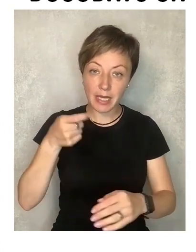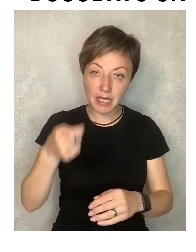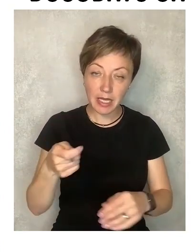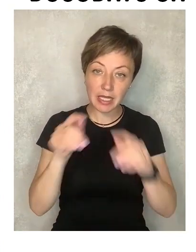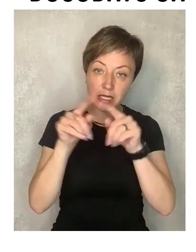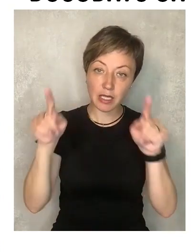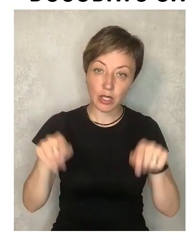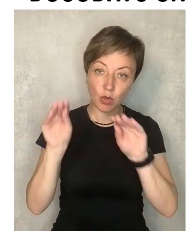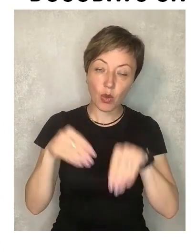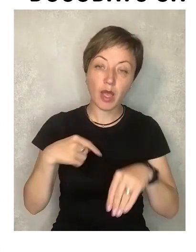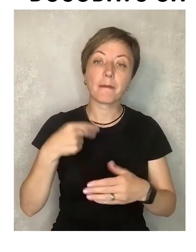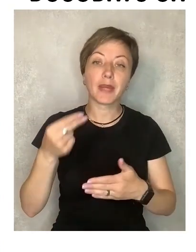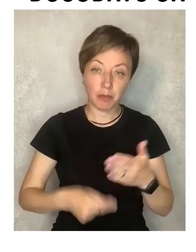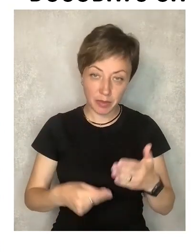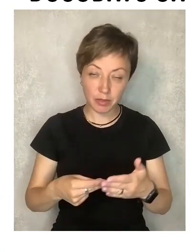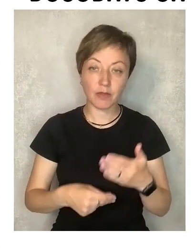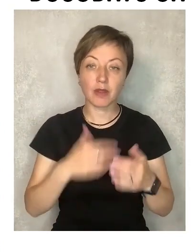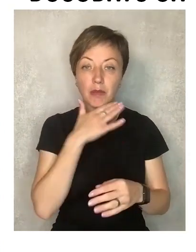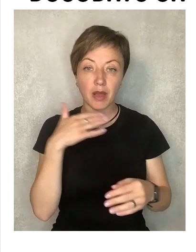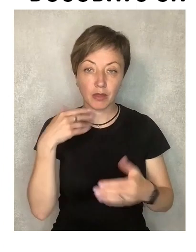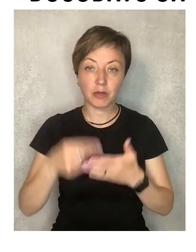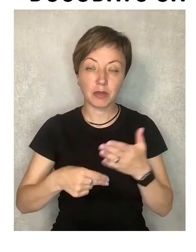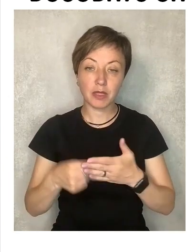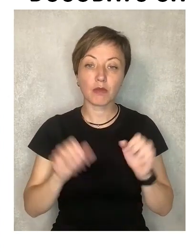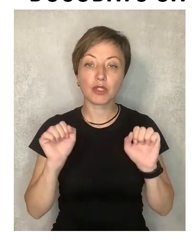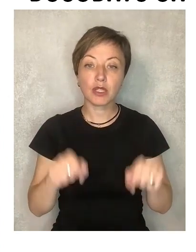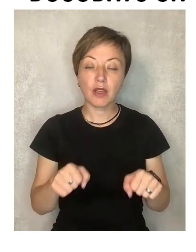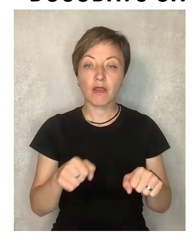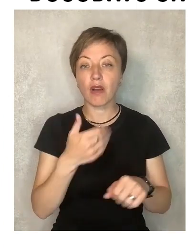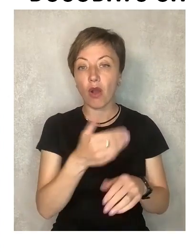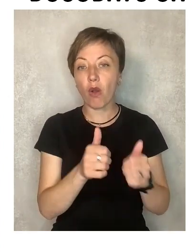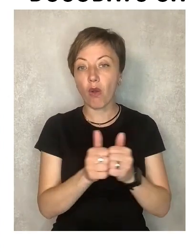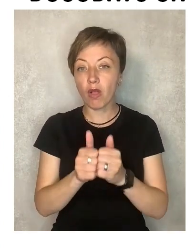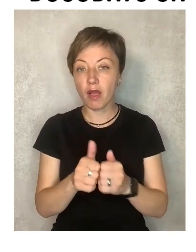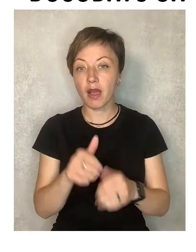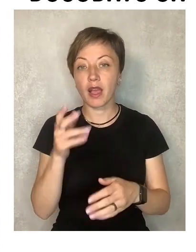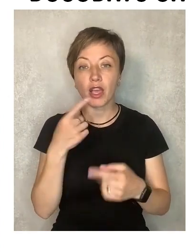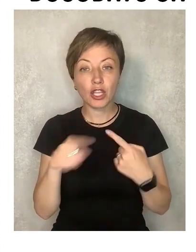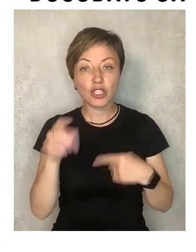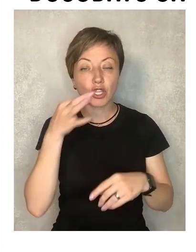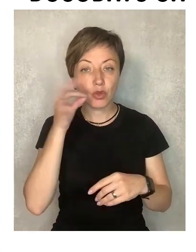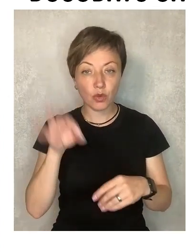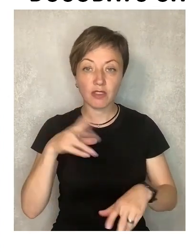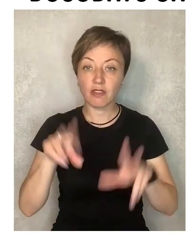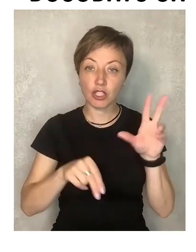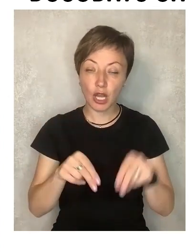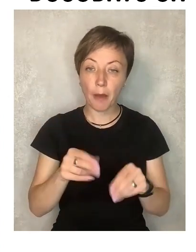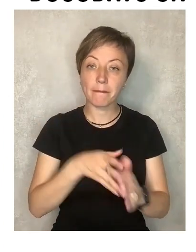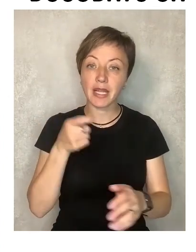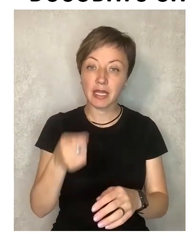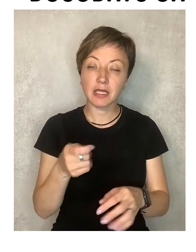Я вважаю, багато петицій підписувала, можливо, в колежанок і інший досвід. Ну, я вважаю, що петиція – це класний